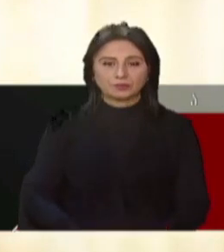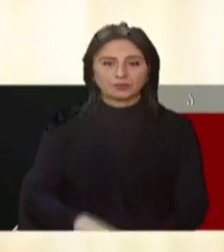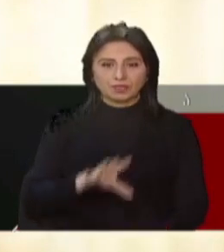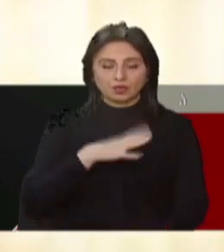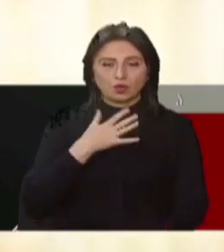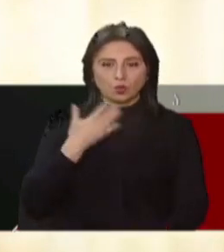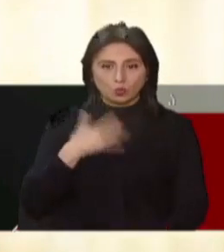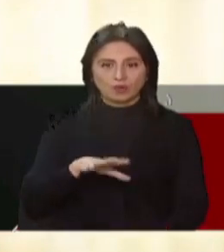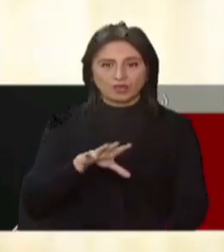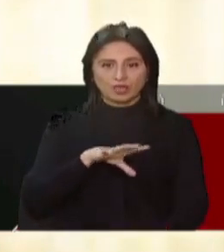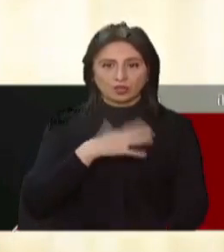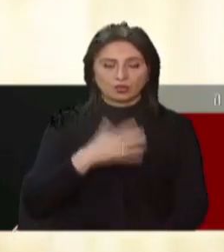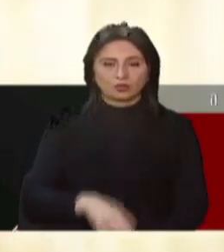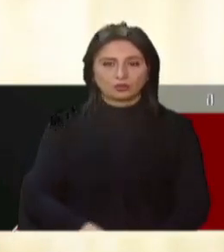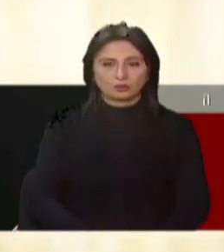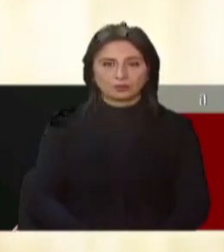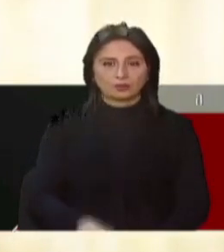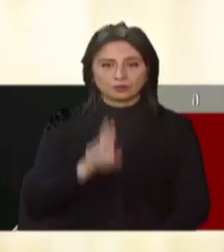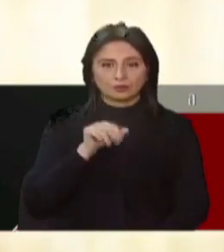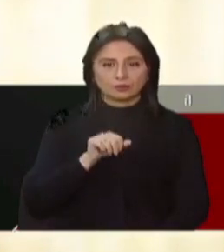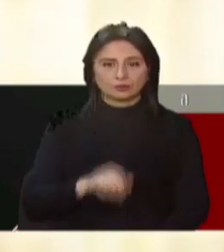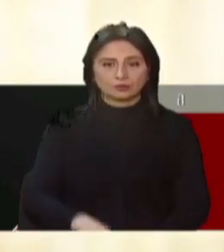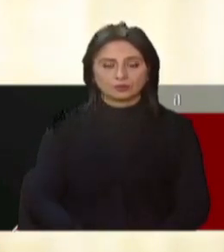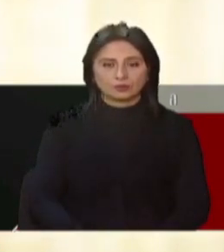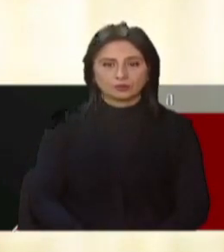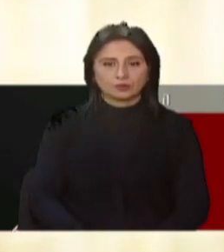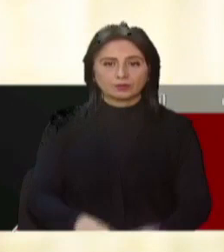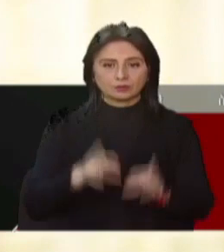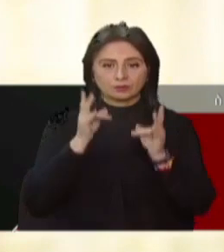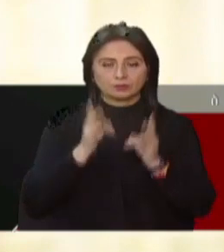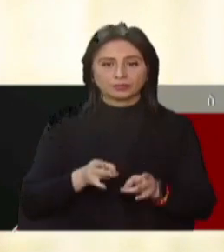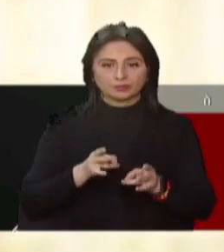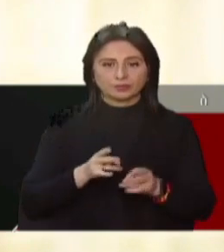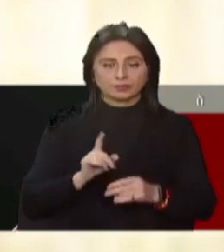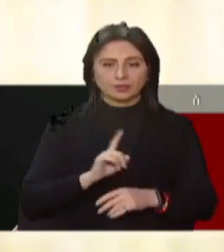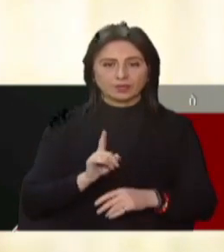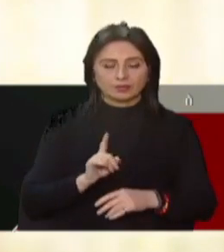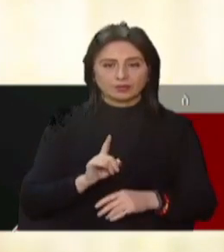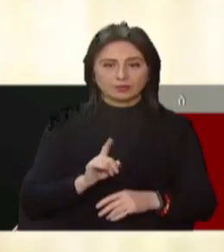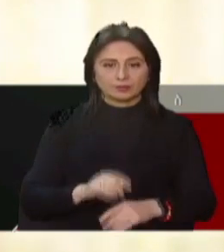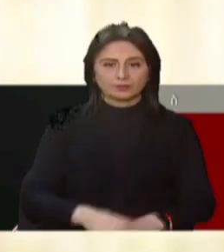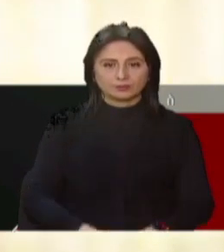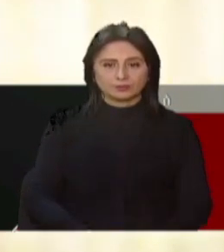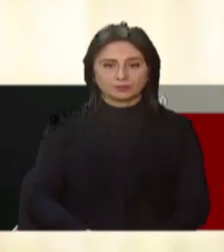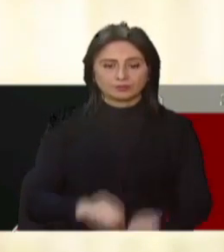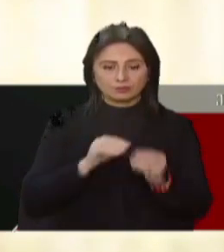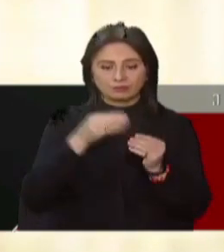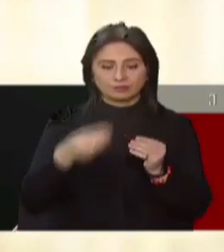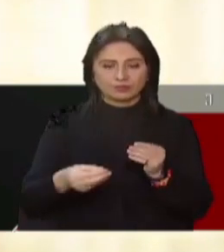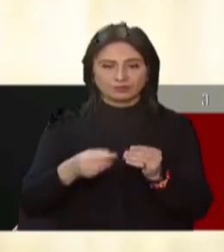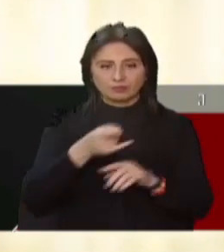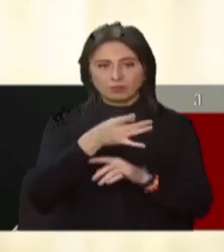i-o, uco i-o, da, emshorpla, ragaț, ascoc